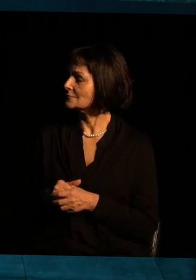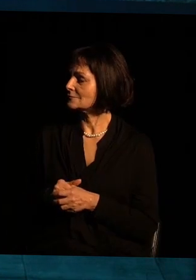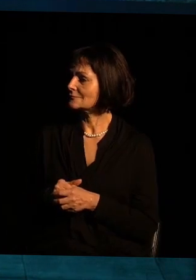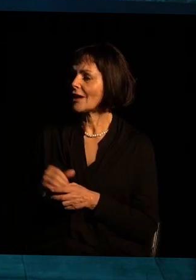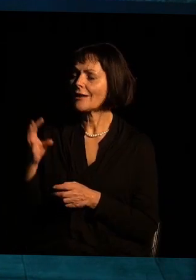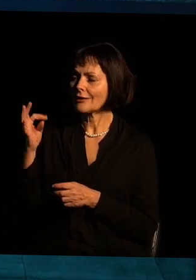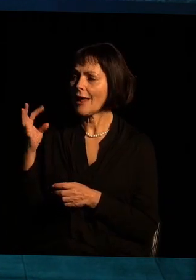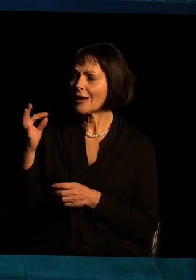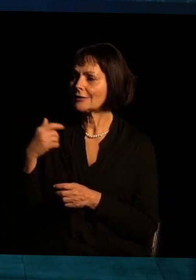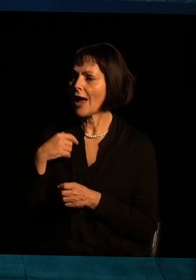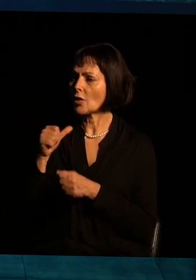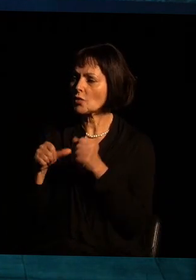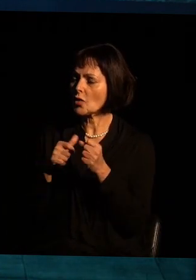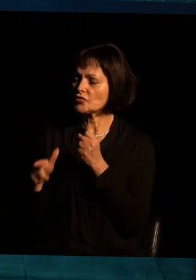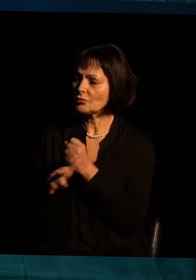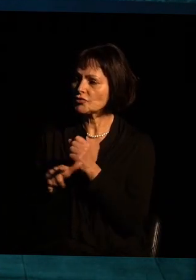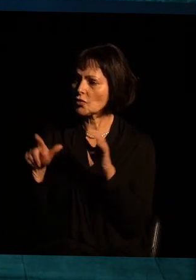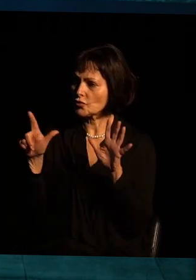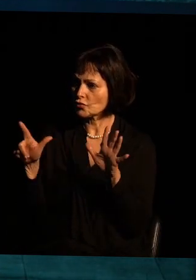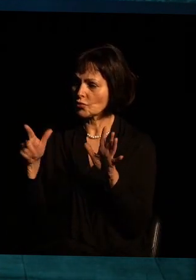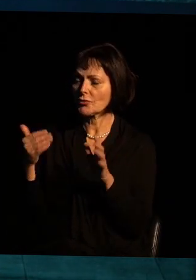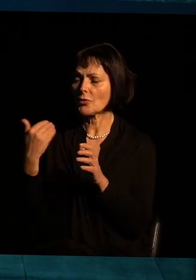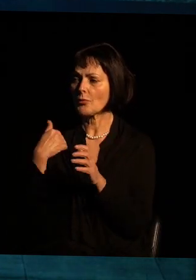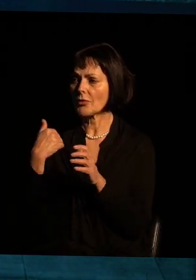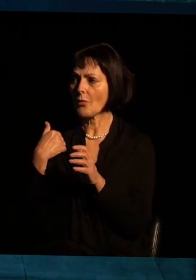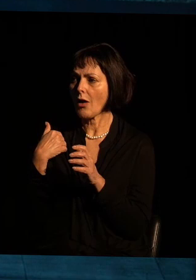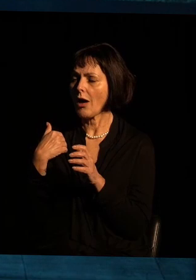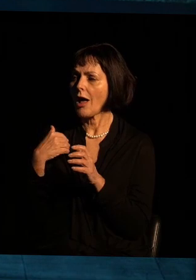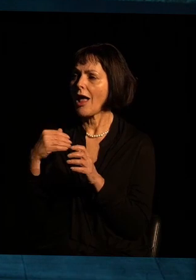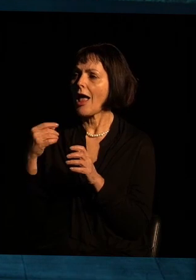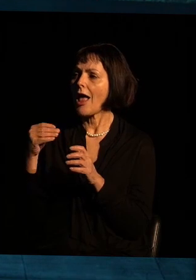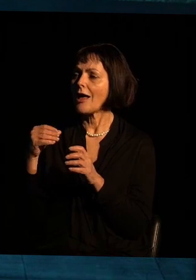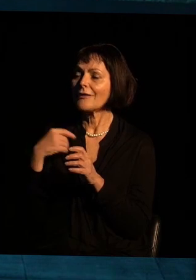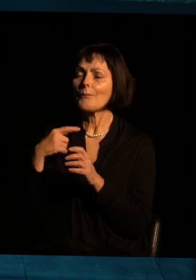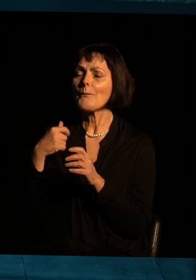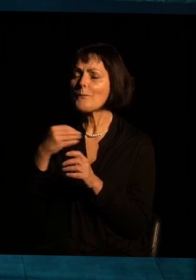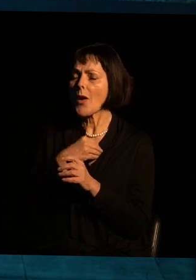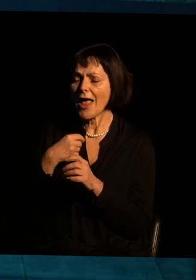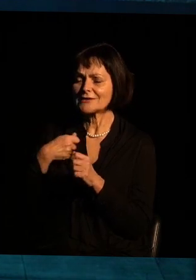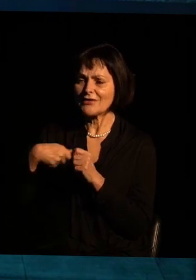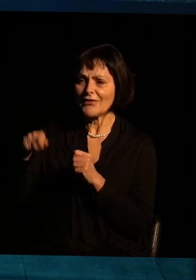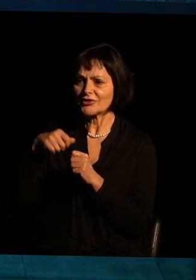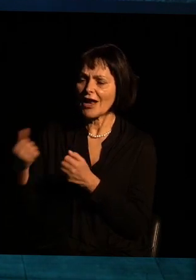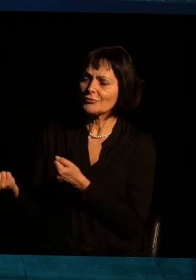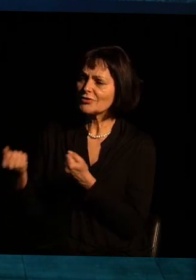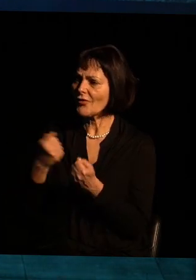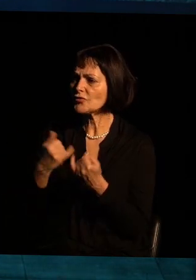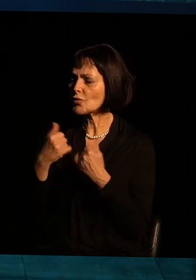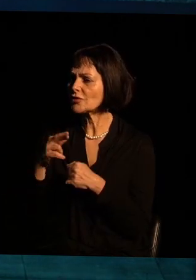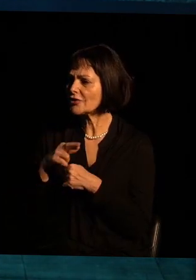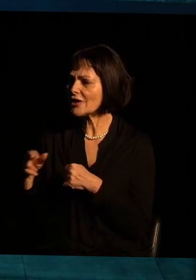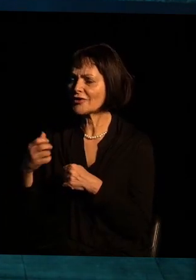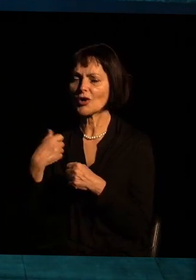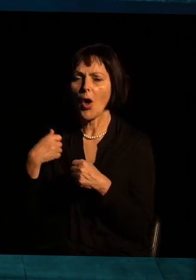No tak, to był rok 77, no wtedy to było takie Eldorado, gdzie Polacy wyjeżdżali, i przywozili różne rzeczy, stamtąd